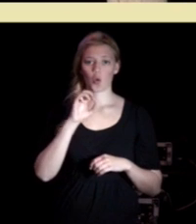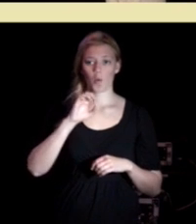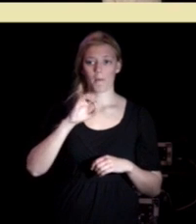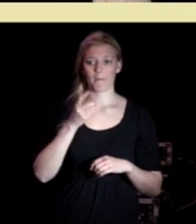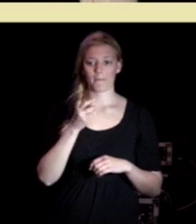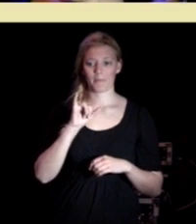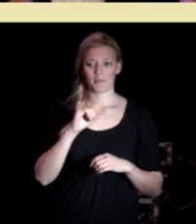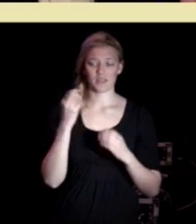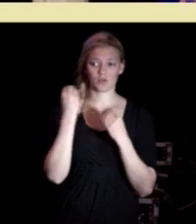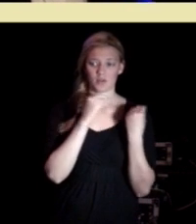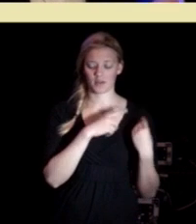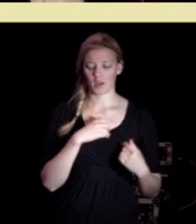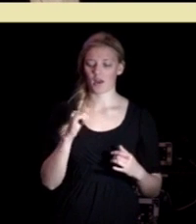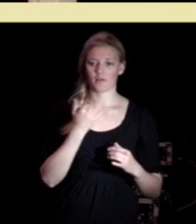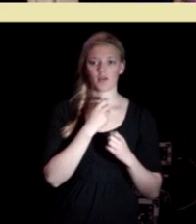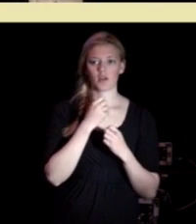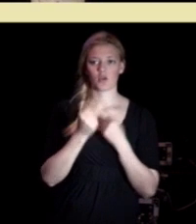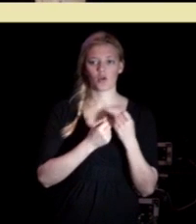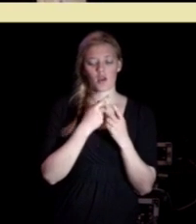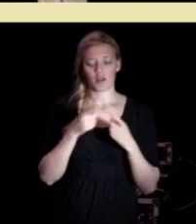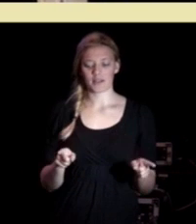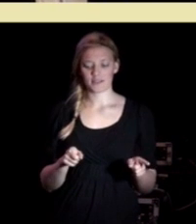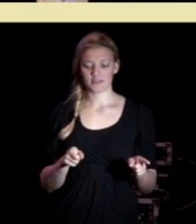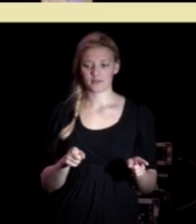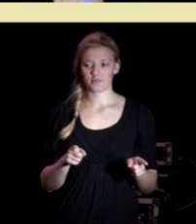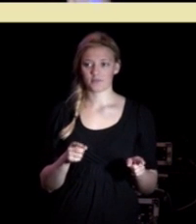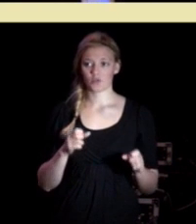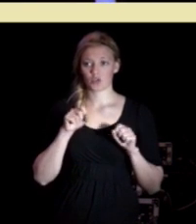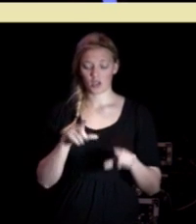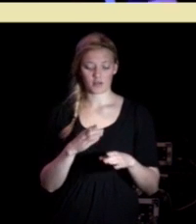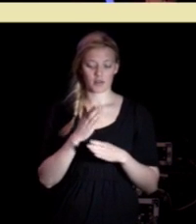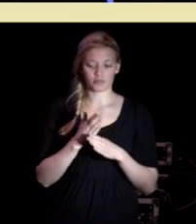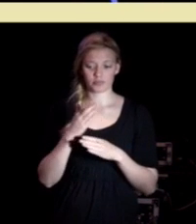hvordan planlegger vi dette litt annerledes? Det tar vi tak i. Så begynner vi bit for bit.